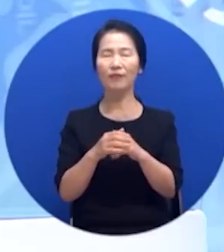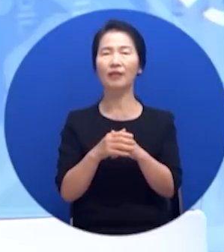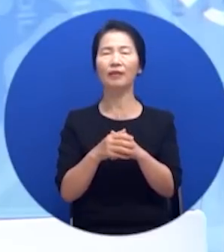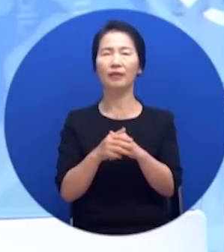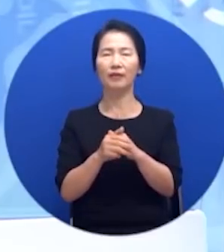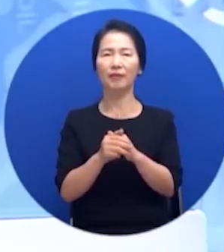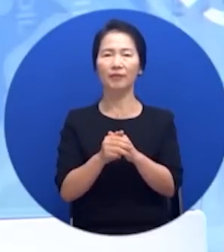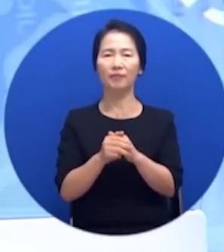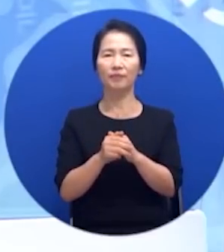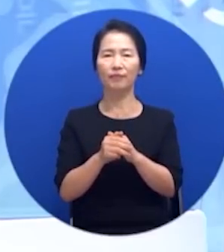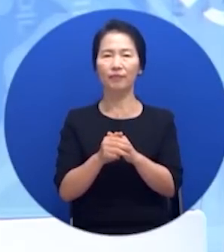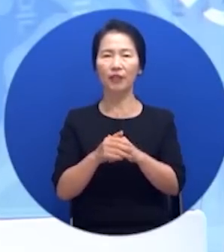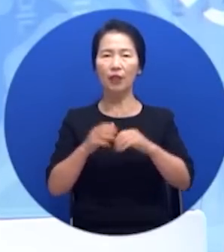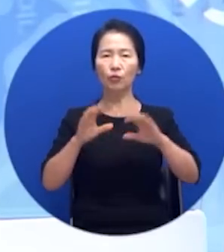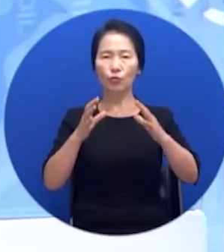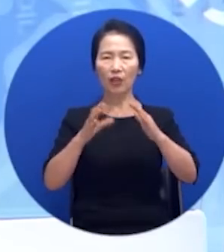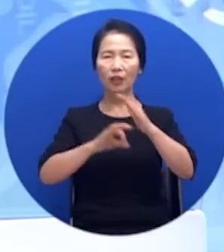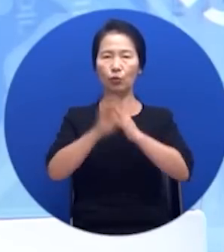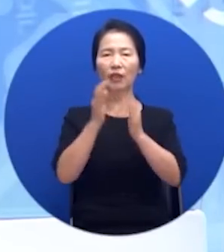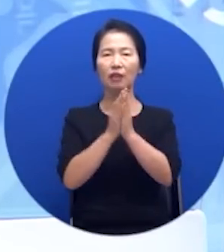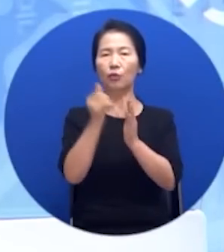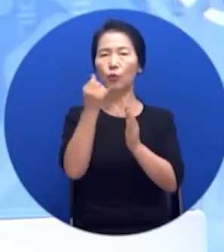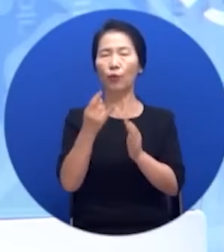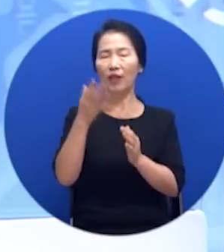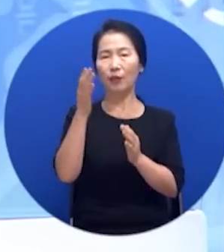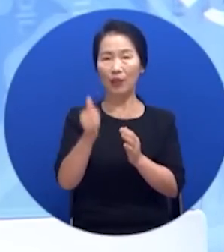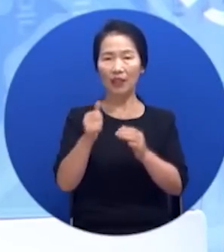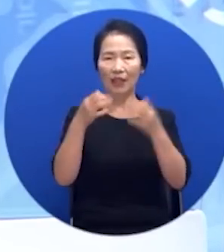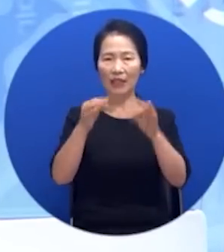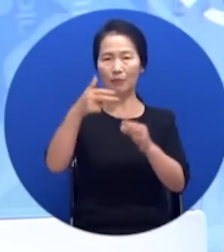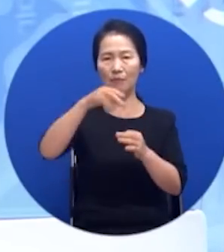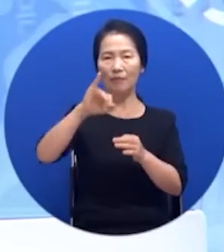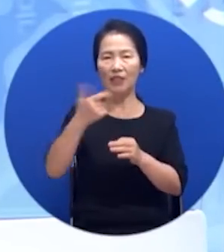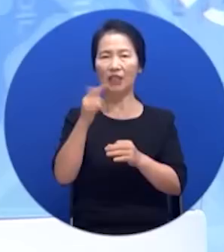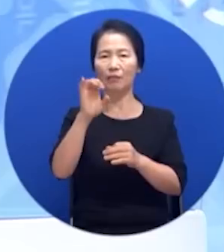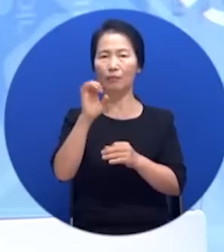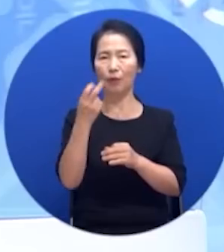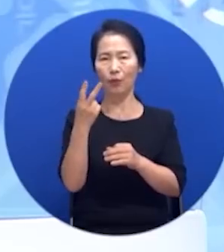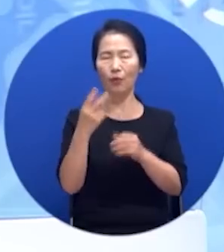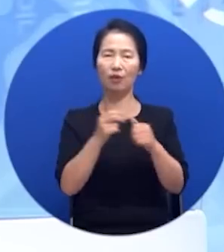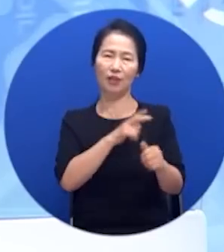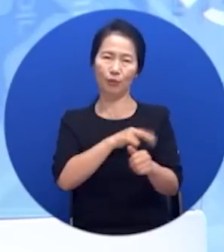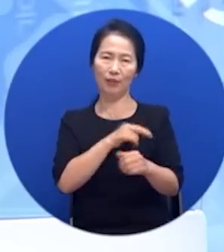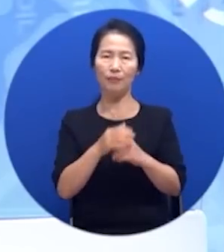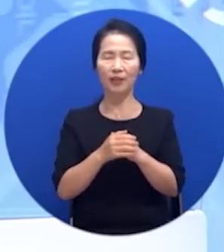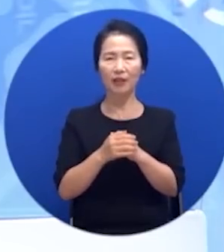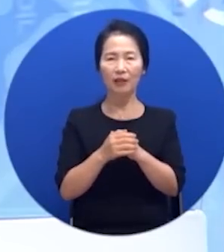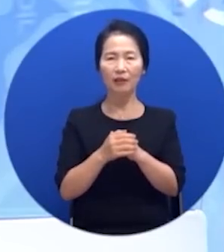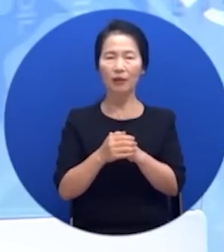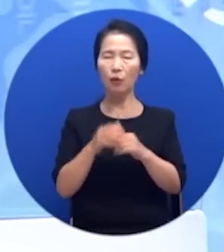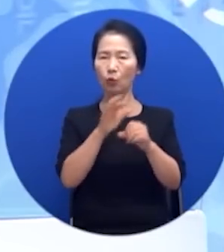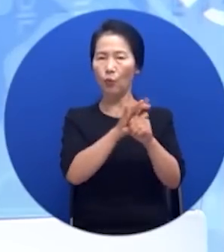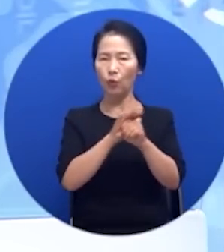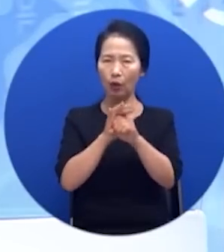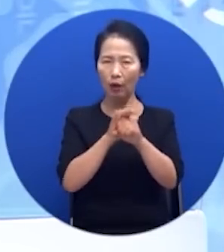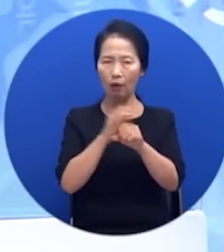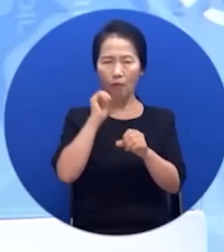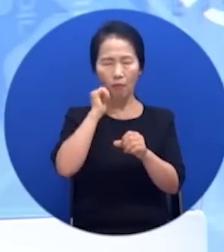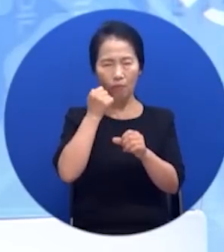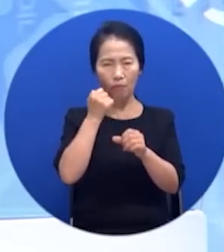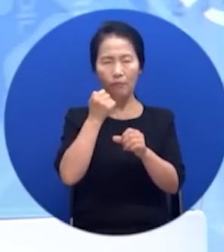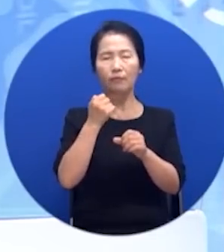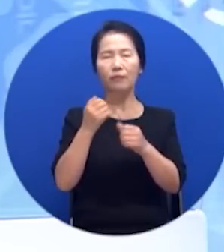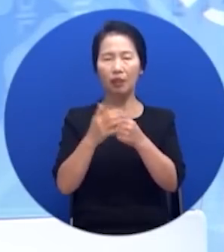안녕하십니까? 국회 초창기도회 회장 김진표 의원입니다. 코로나19 팬데믹으로 인해서